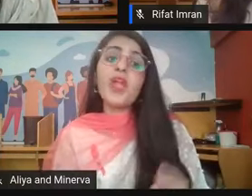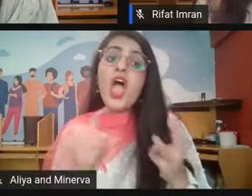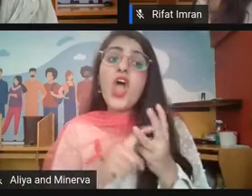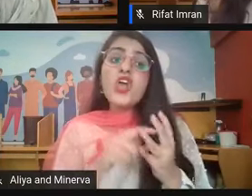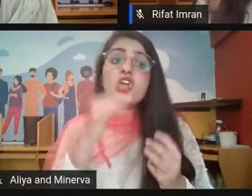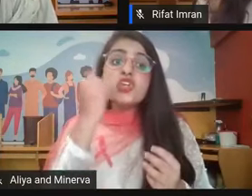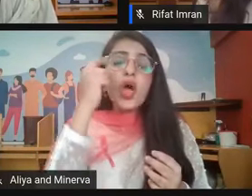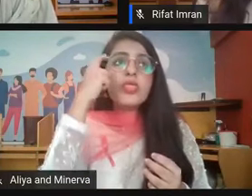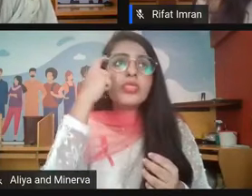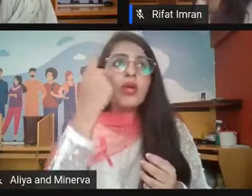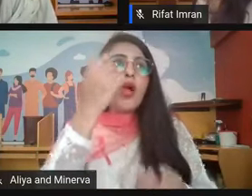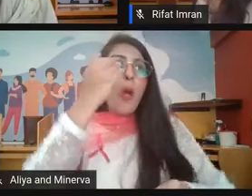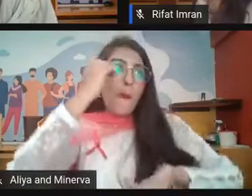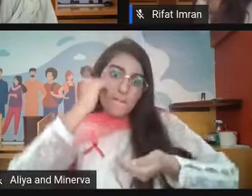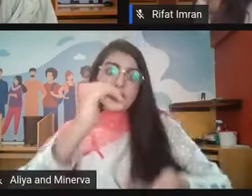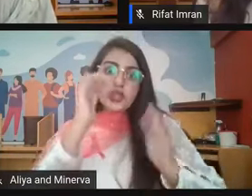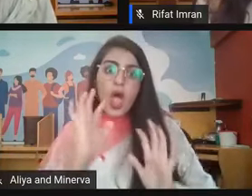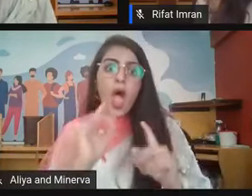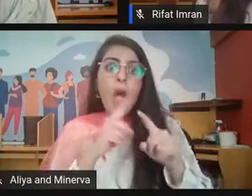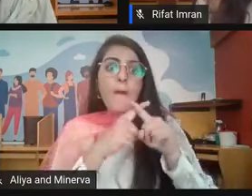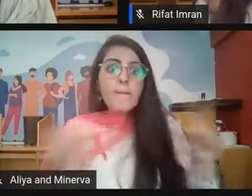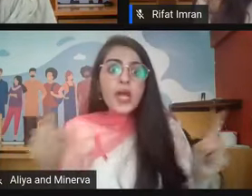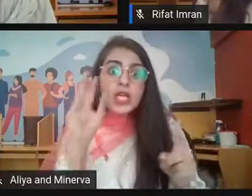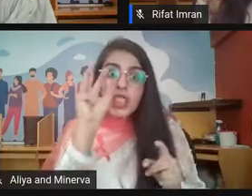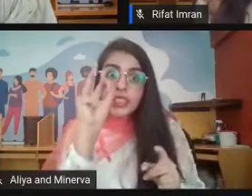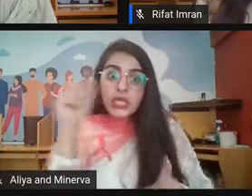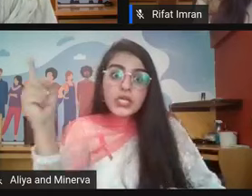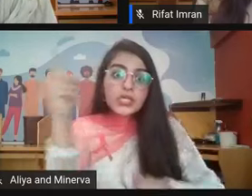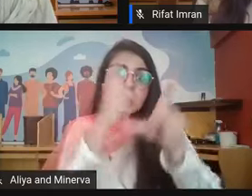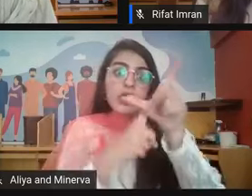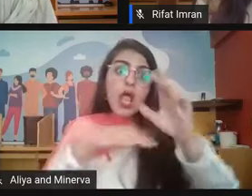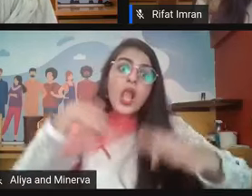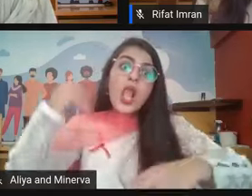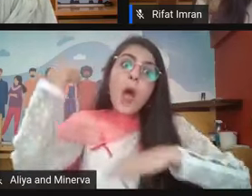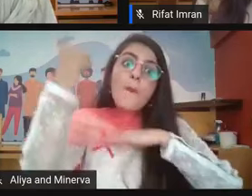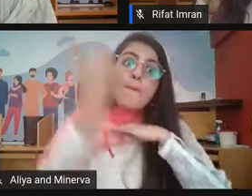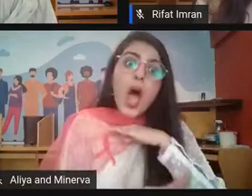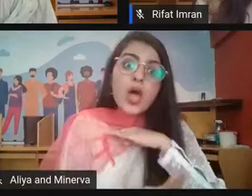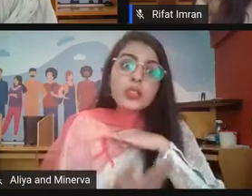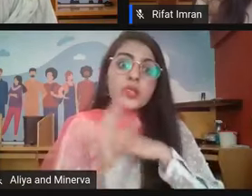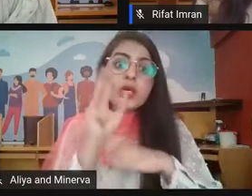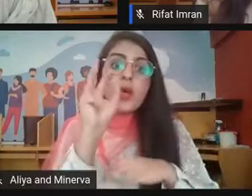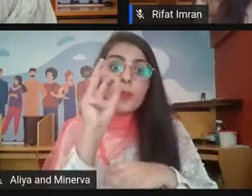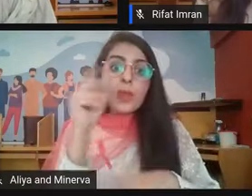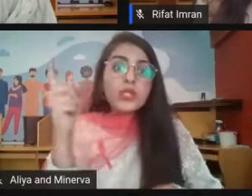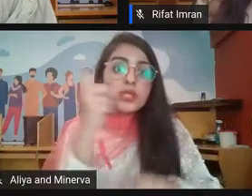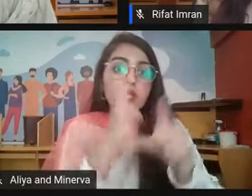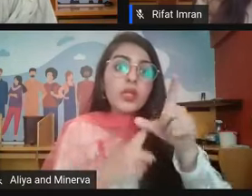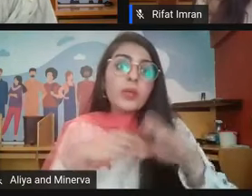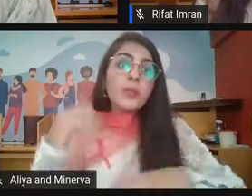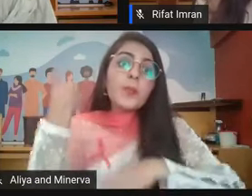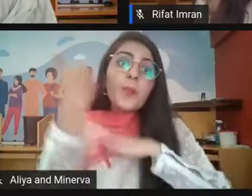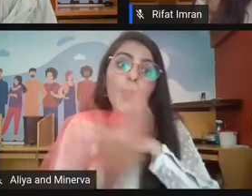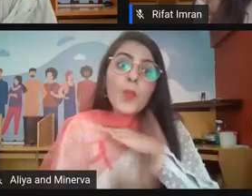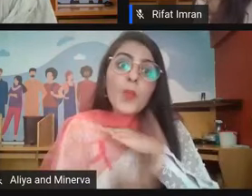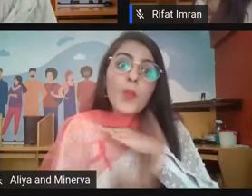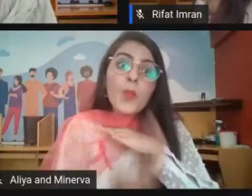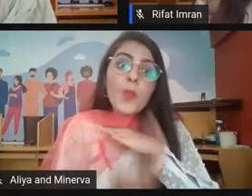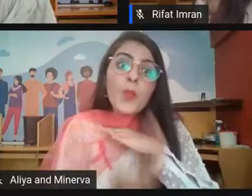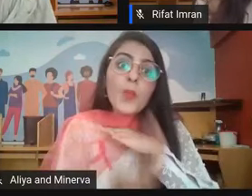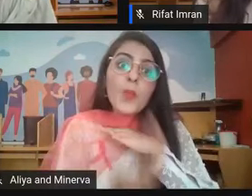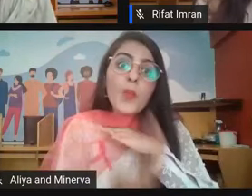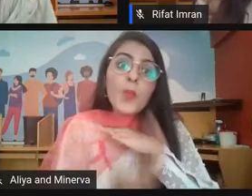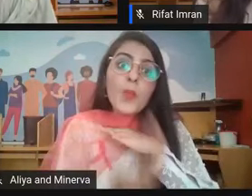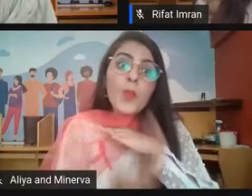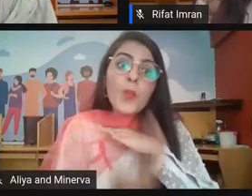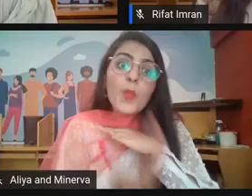first baby 30 years के बाद हुआ हो, या first conception 30 years के बाद हुई हो.